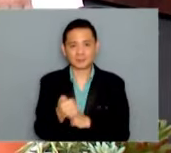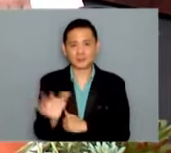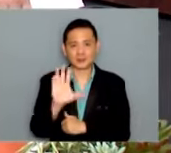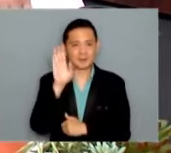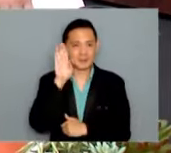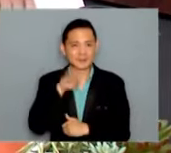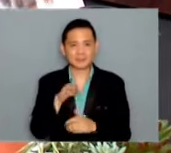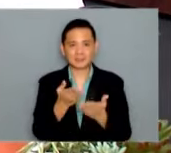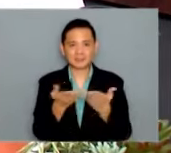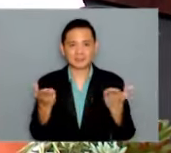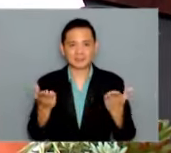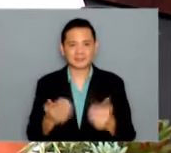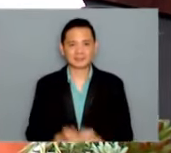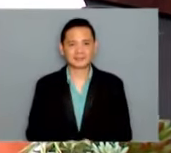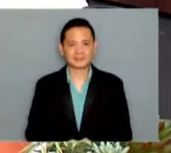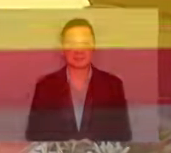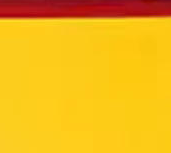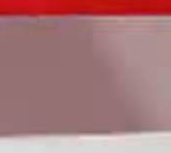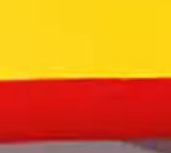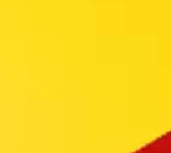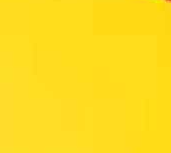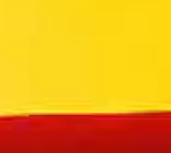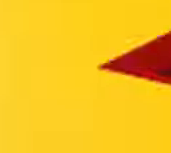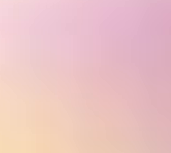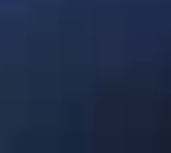Good morning kapatid!